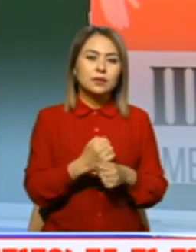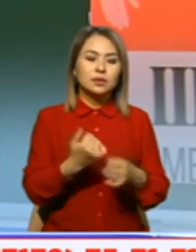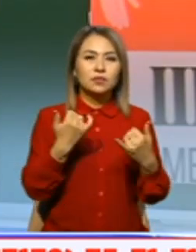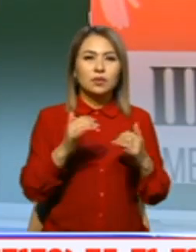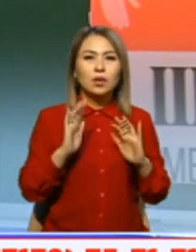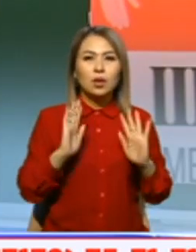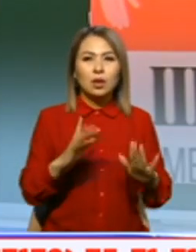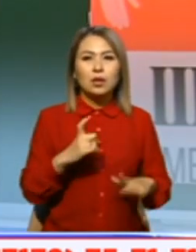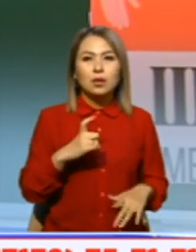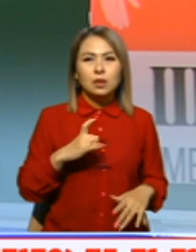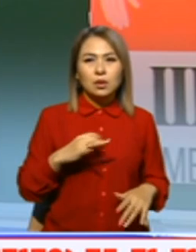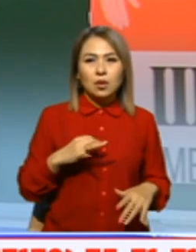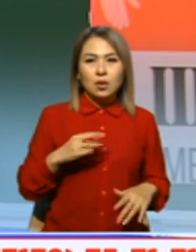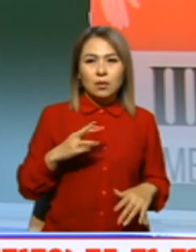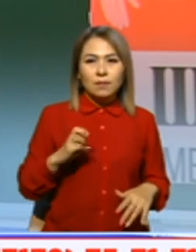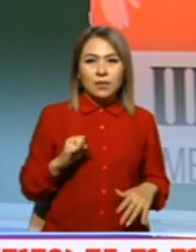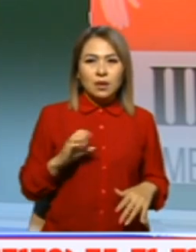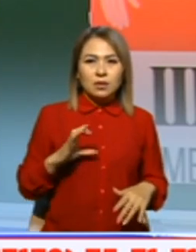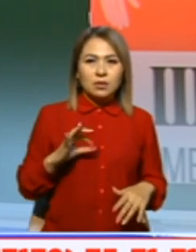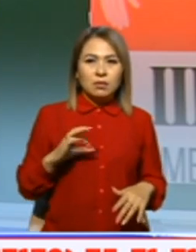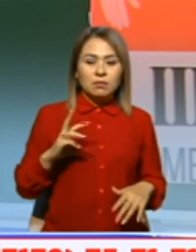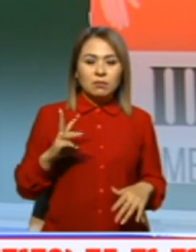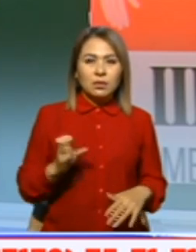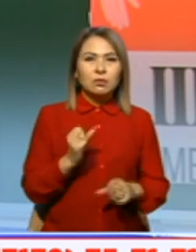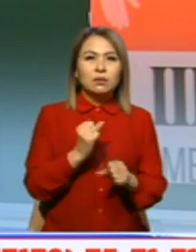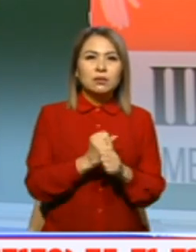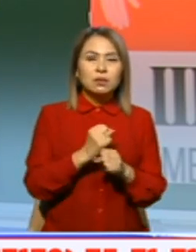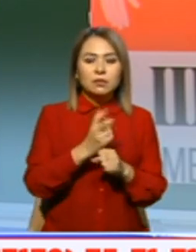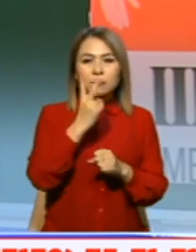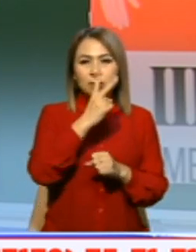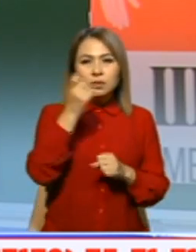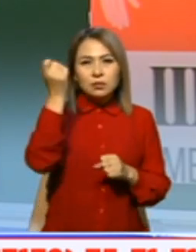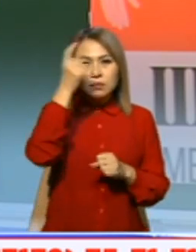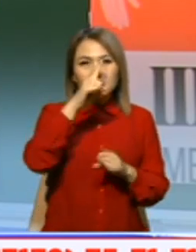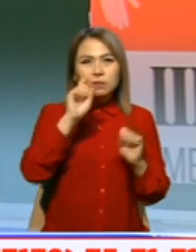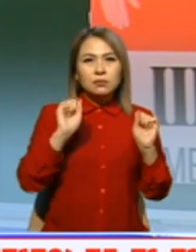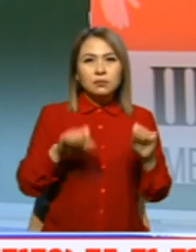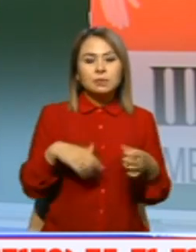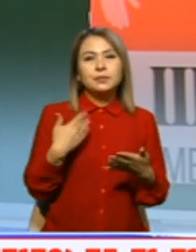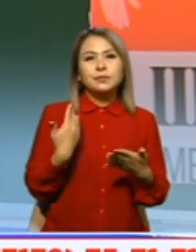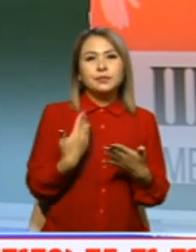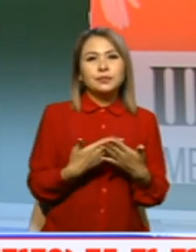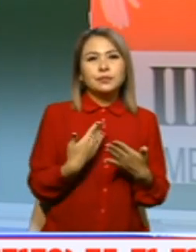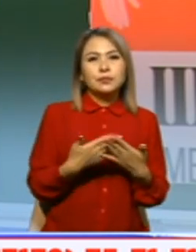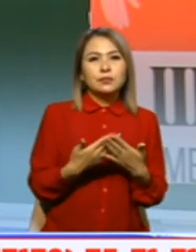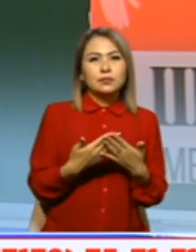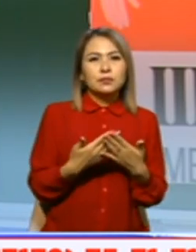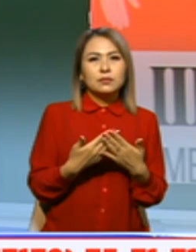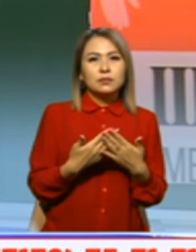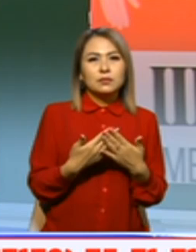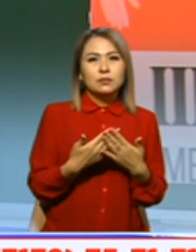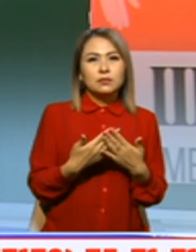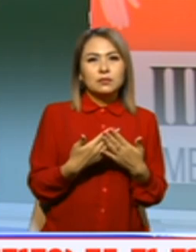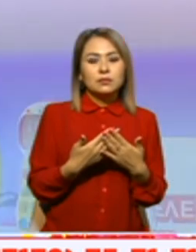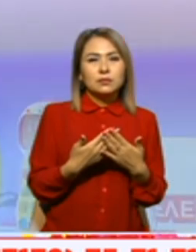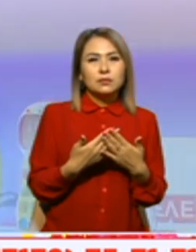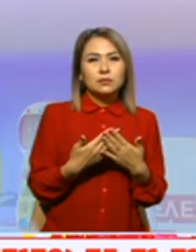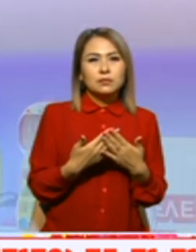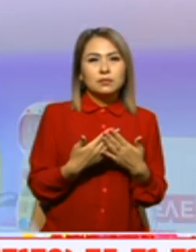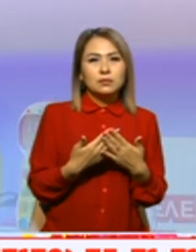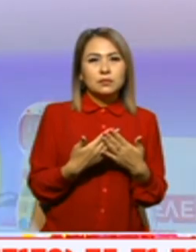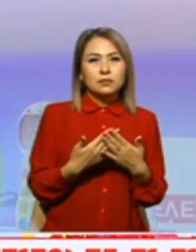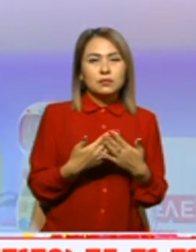қана хромосомалық емес, моногенді патологияларды да анықтауға болады. Мысалы, қазіргі кезде... Ол қандай патологиялар? Мысалы,